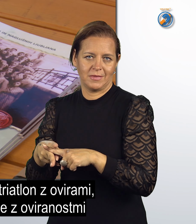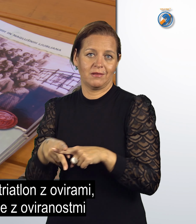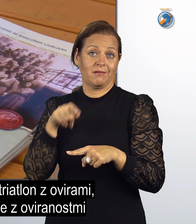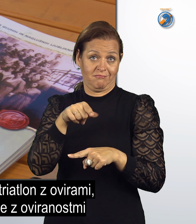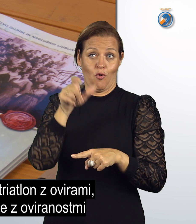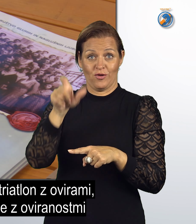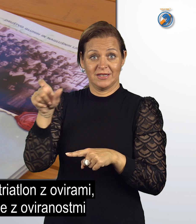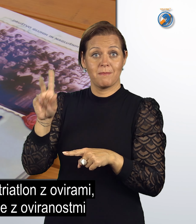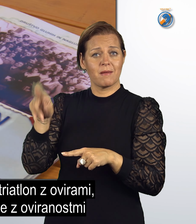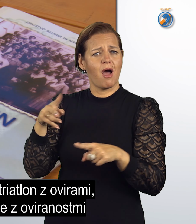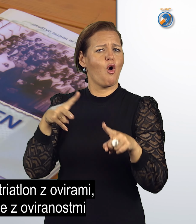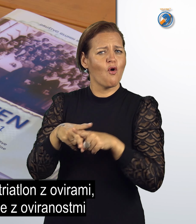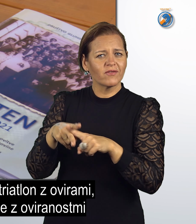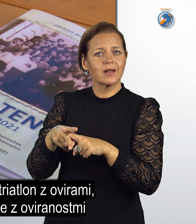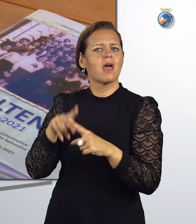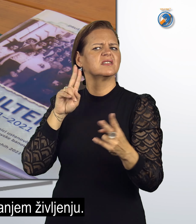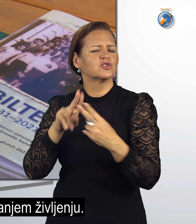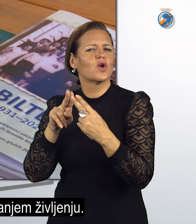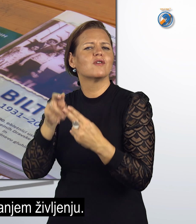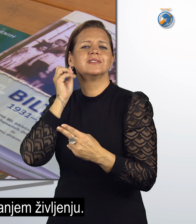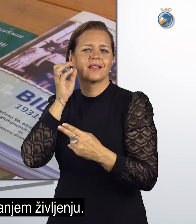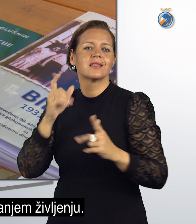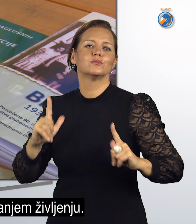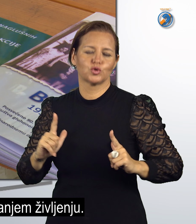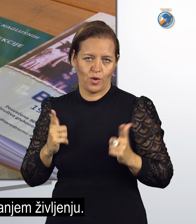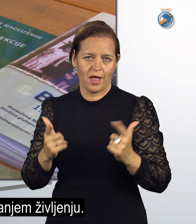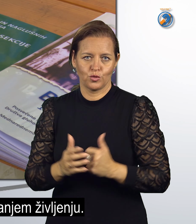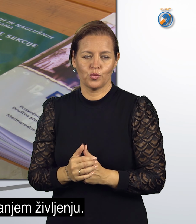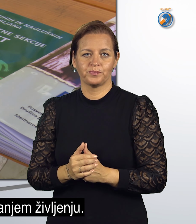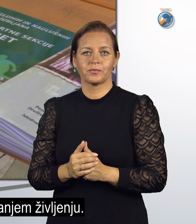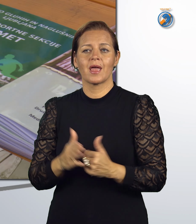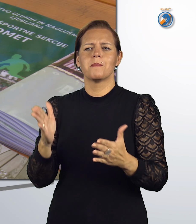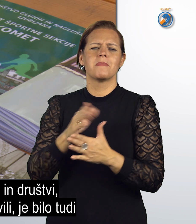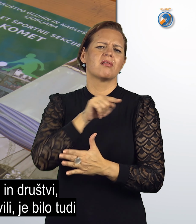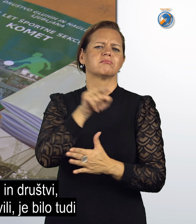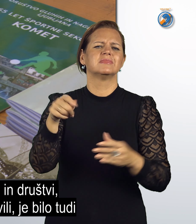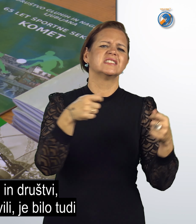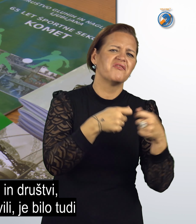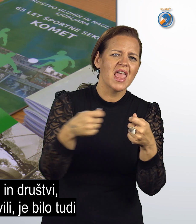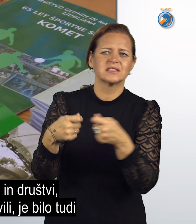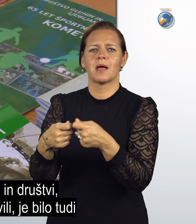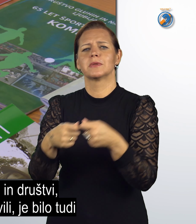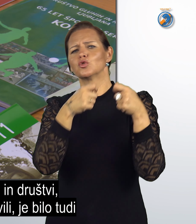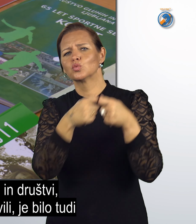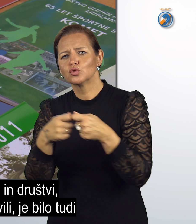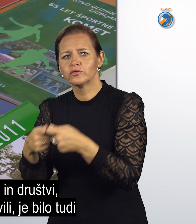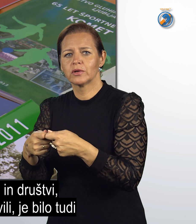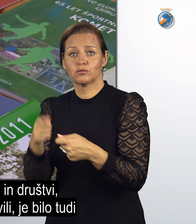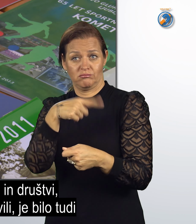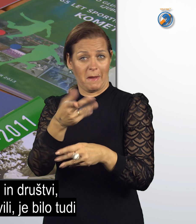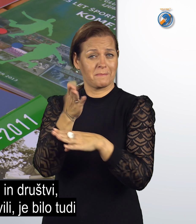katerim se osebe z oviranostmi srečujejo v vsakdanjem življenju. Med zvezami in društvi, ki so